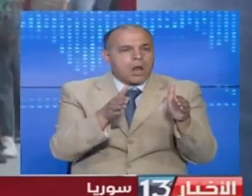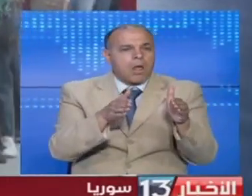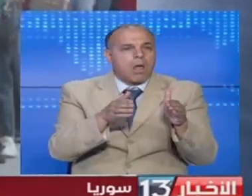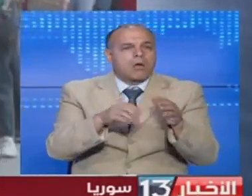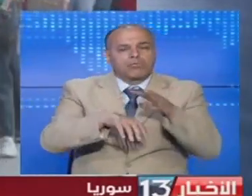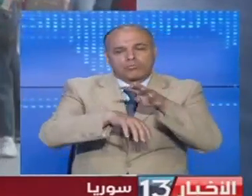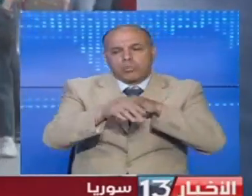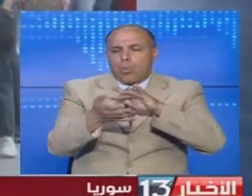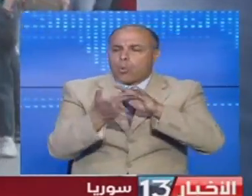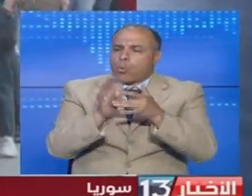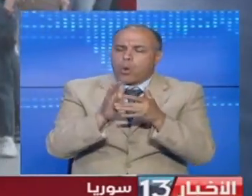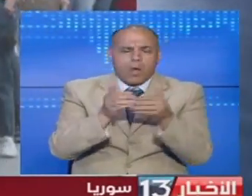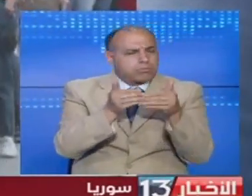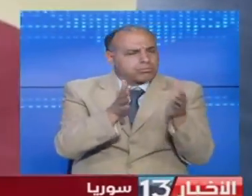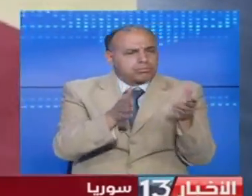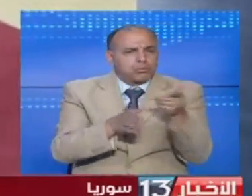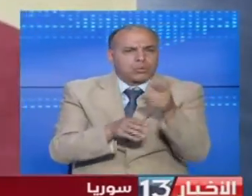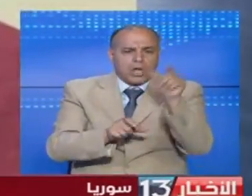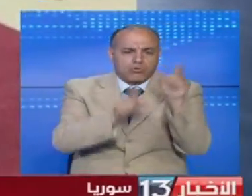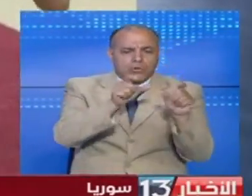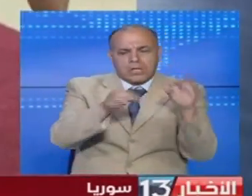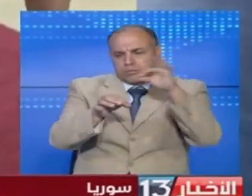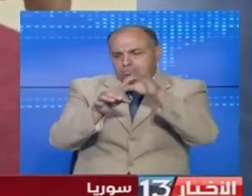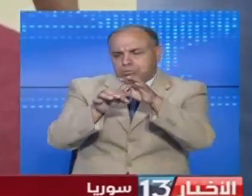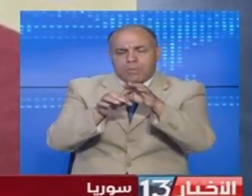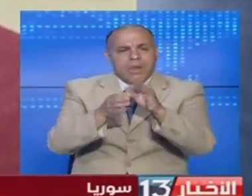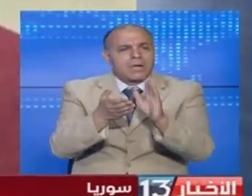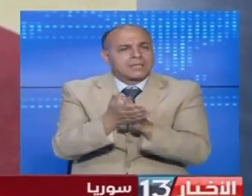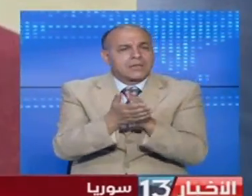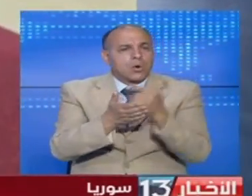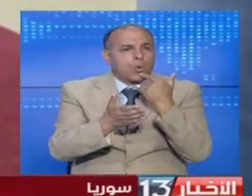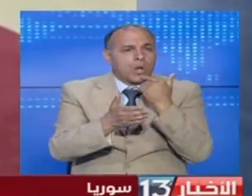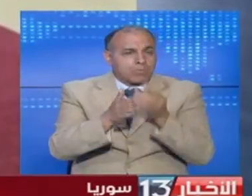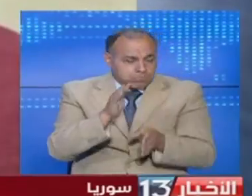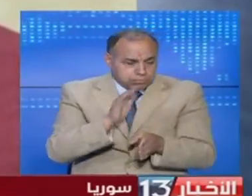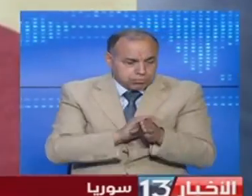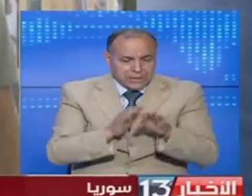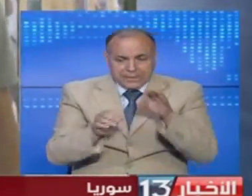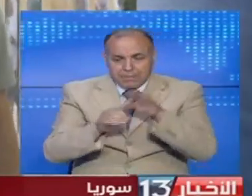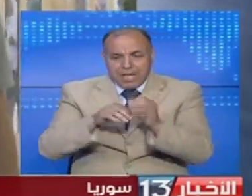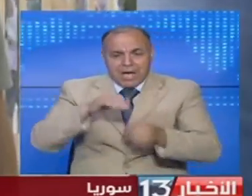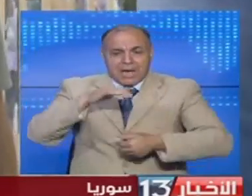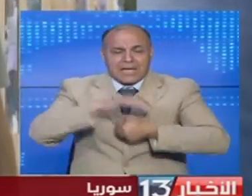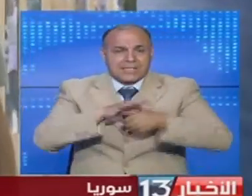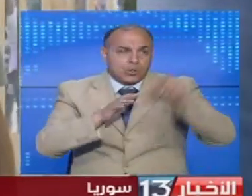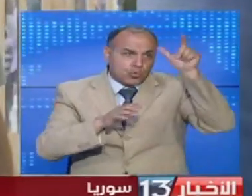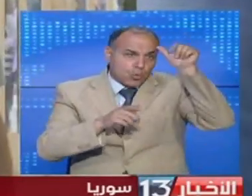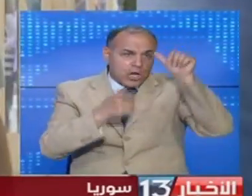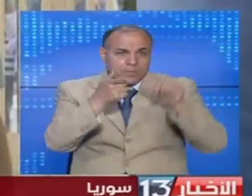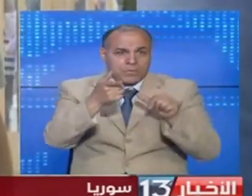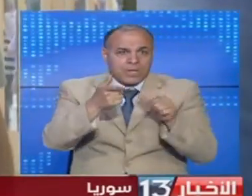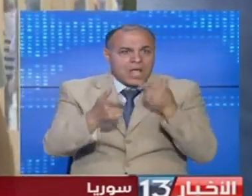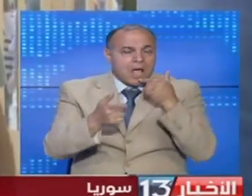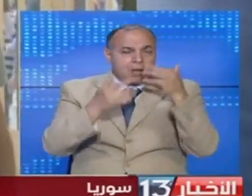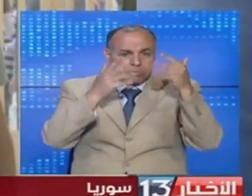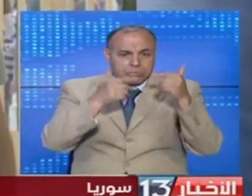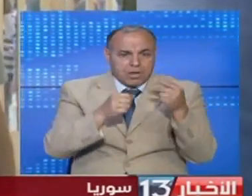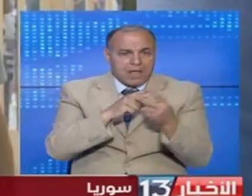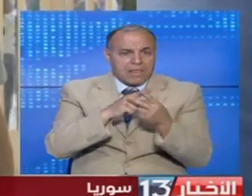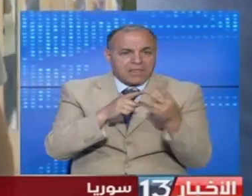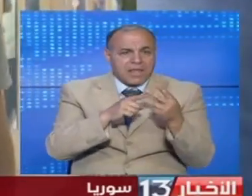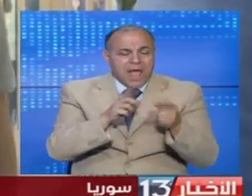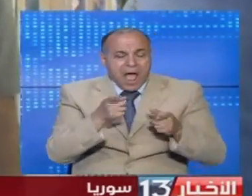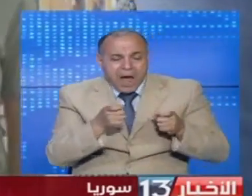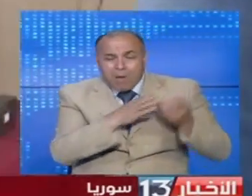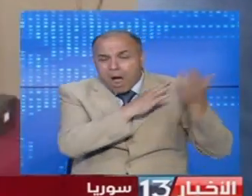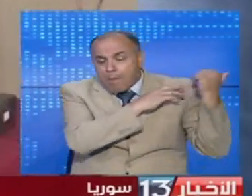المحافظات السوريه ابوابها امام الناخبين لتعلن معها انطلاق انتخابات رئاسه الجمهوريه والتي تعد الثانيه منذ